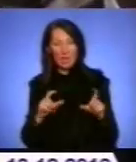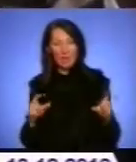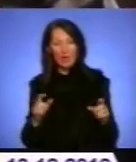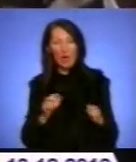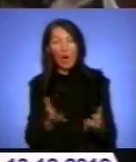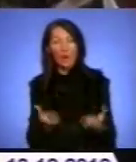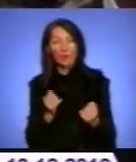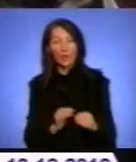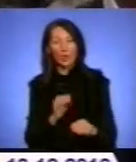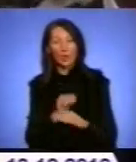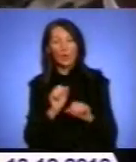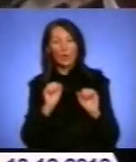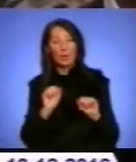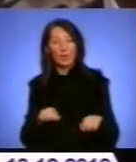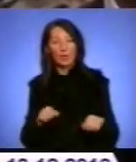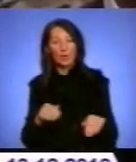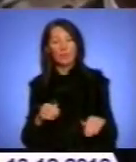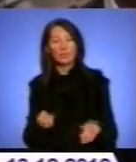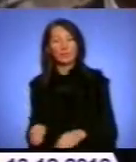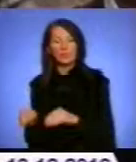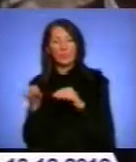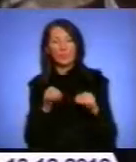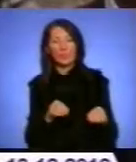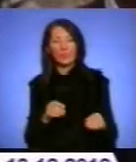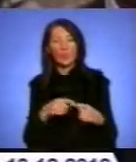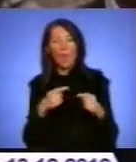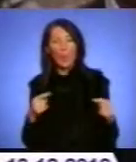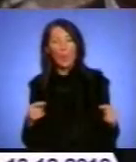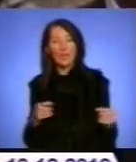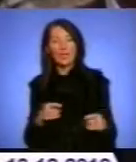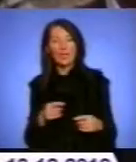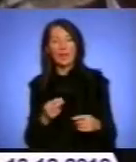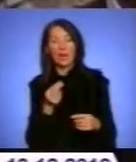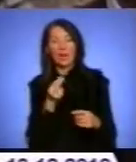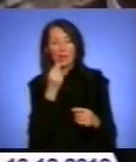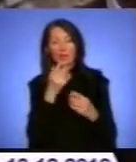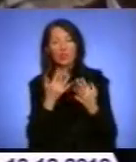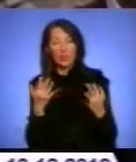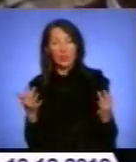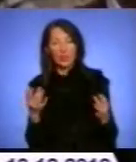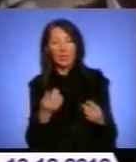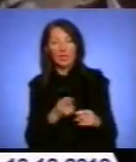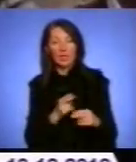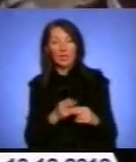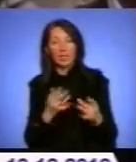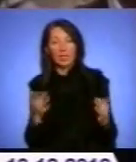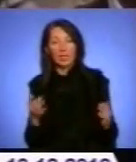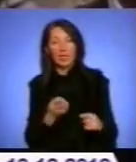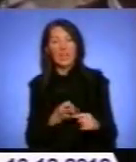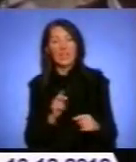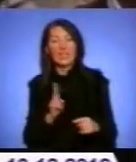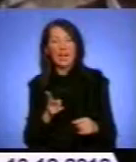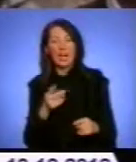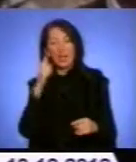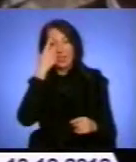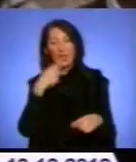можливостей постачання обладнання сировини як в Індію, так і в